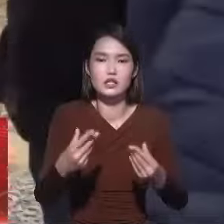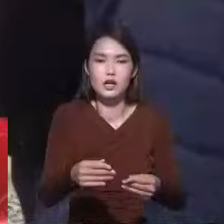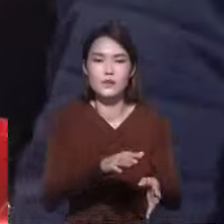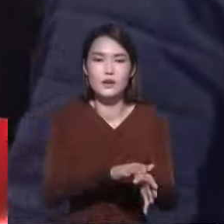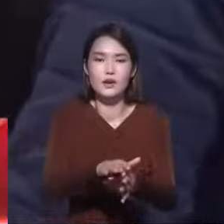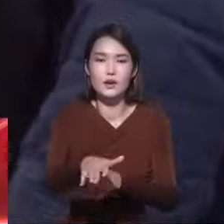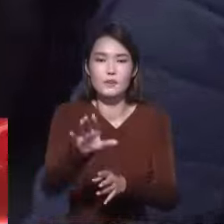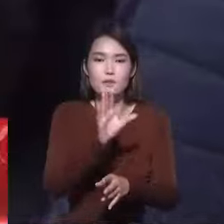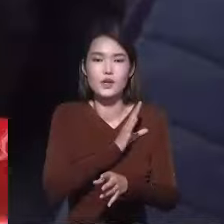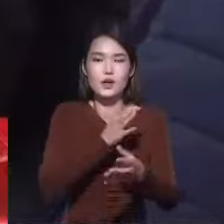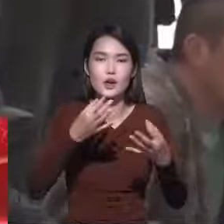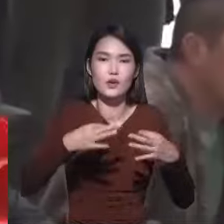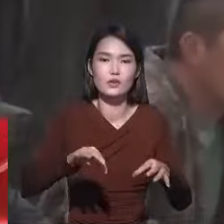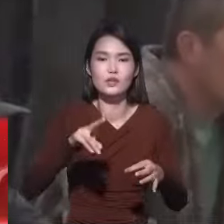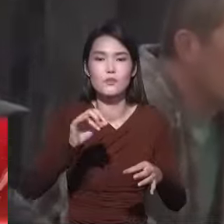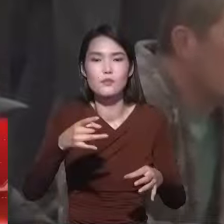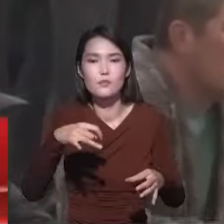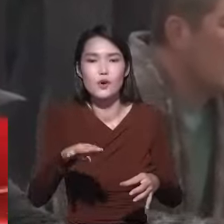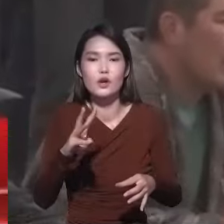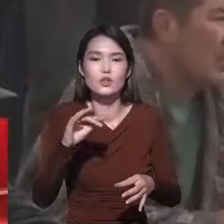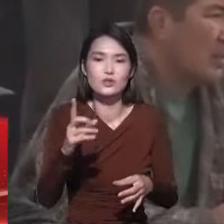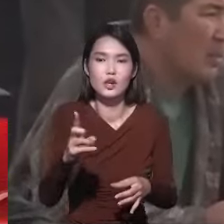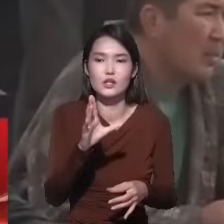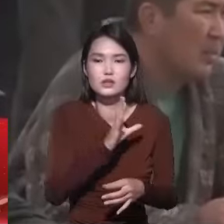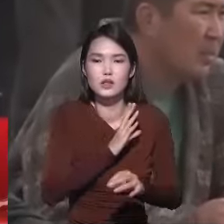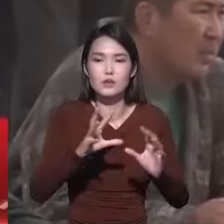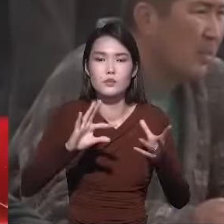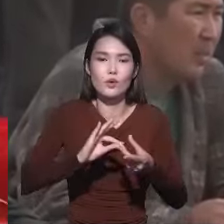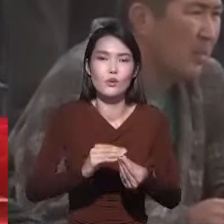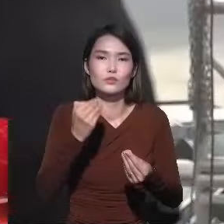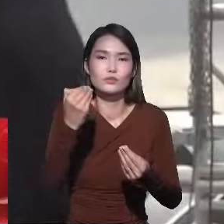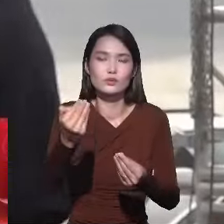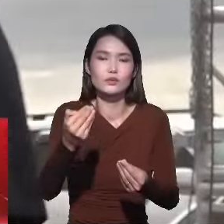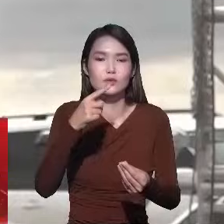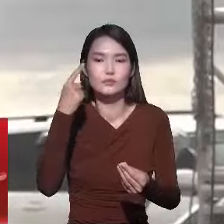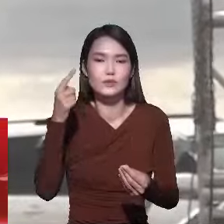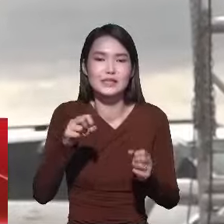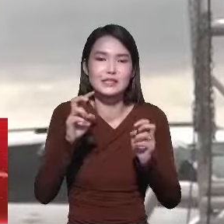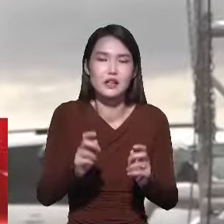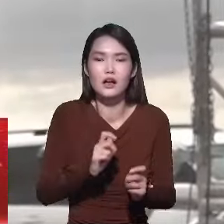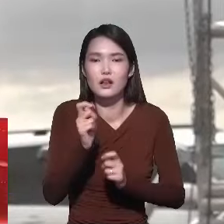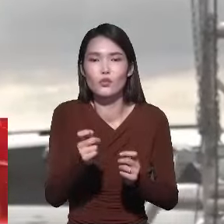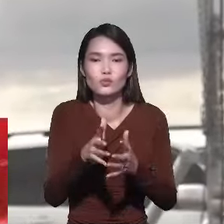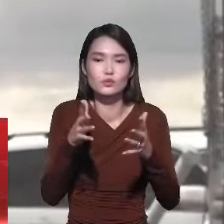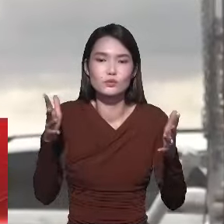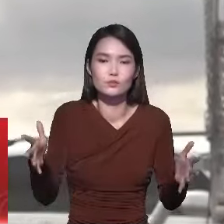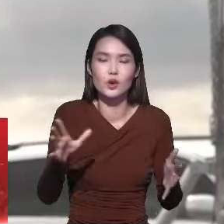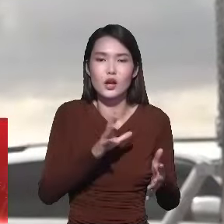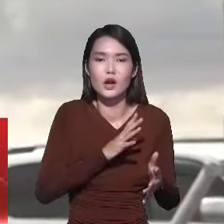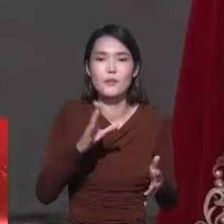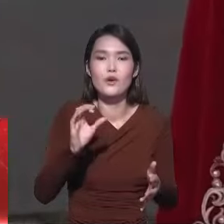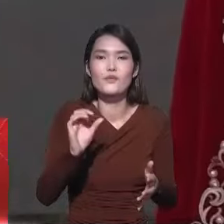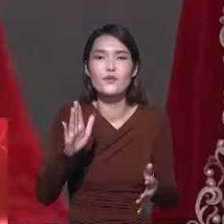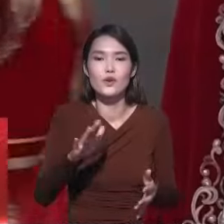труд животноводов и повысить их статус. Собственно, это уже делают. По случаю торжества специалисты отрасли были награждены знаком «Ветеран